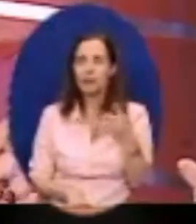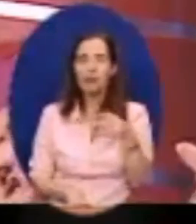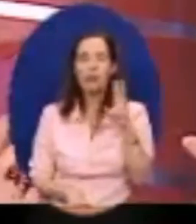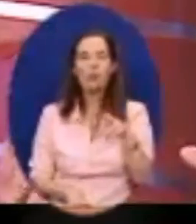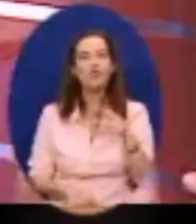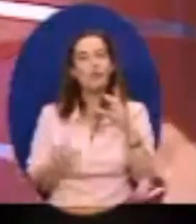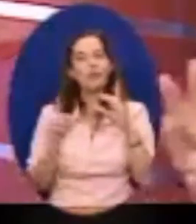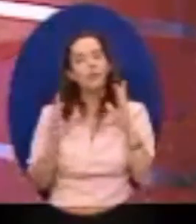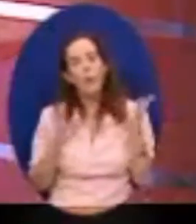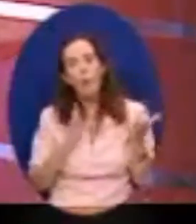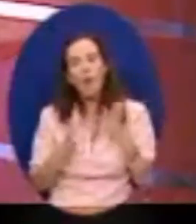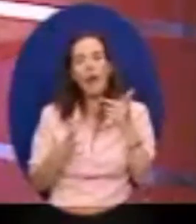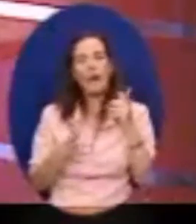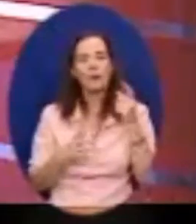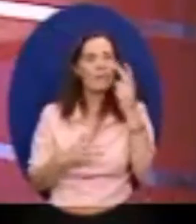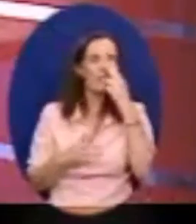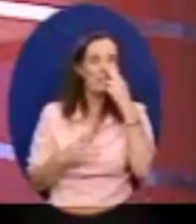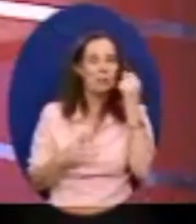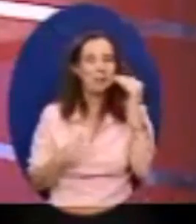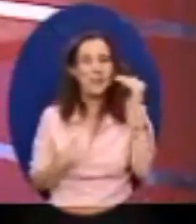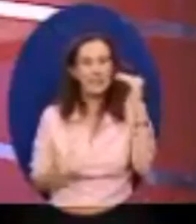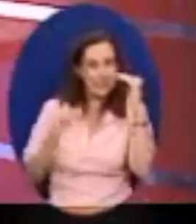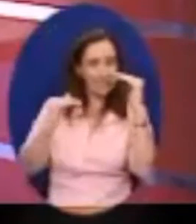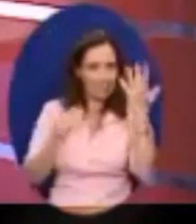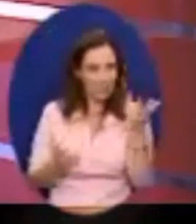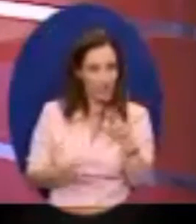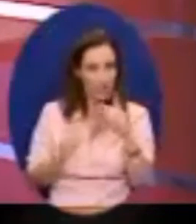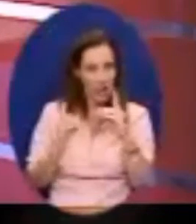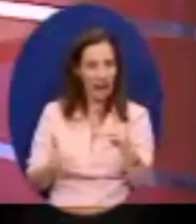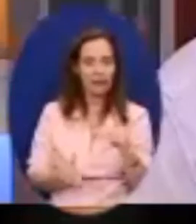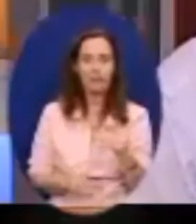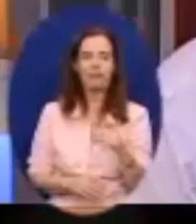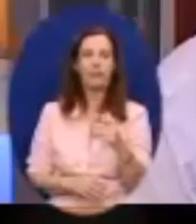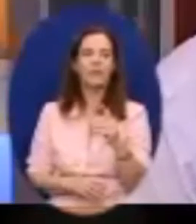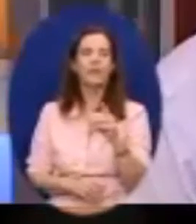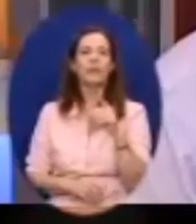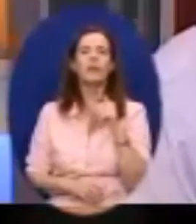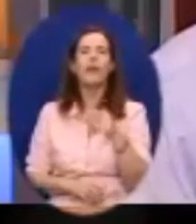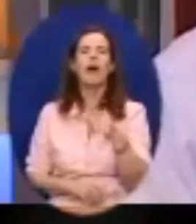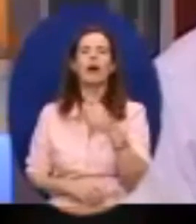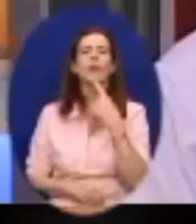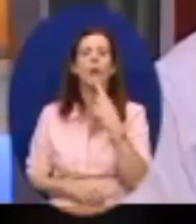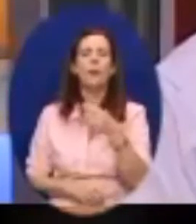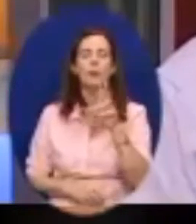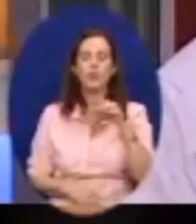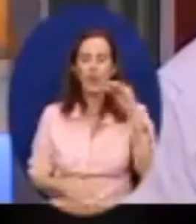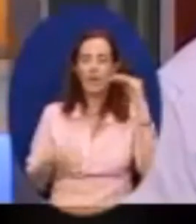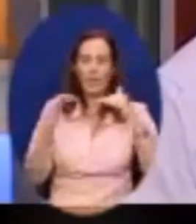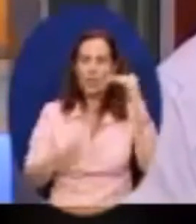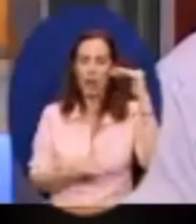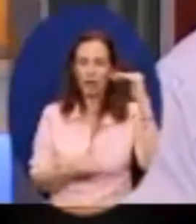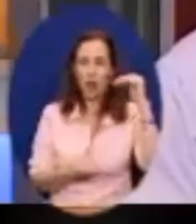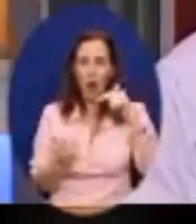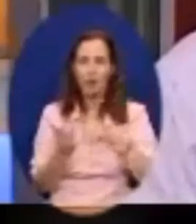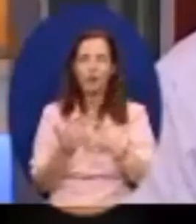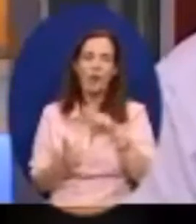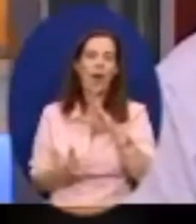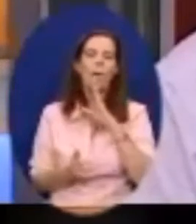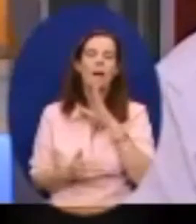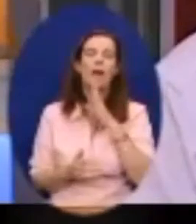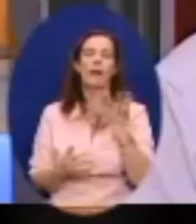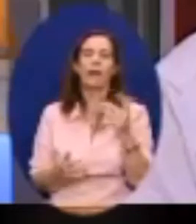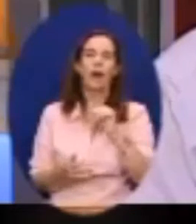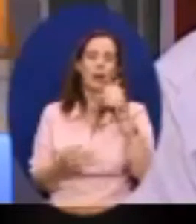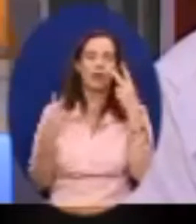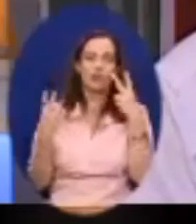איזושהי דרך אולי לצמצם את הפערים הללו? טוב, עכשיו יש בשאלה הנחת יסוד שאי השוויון היא הבעיה